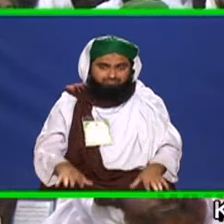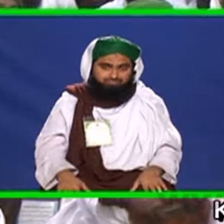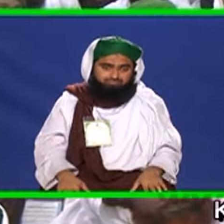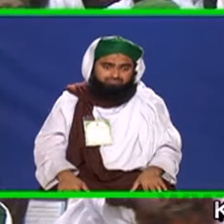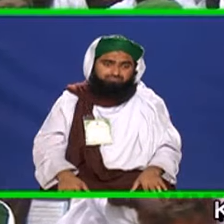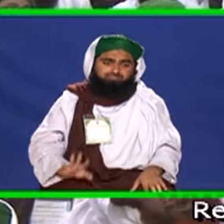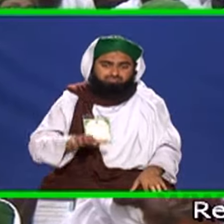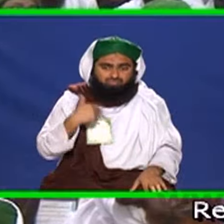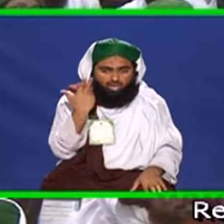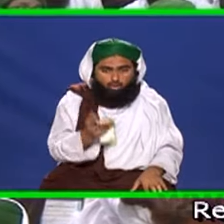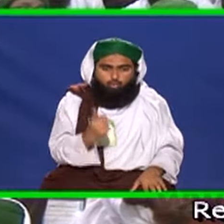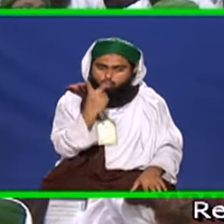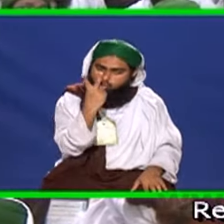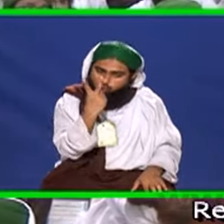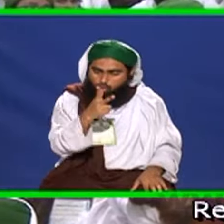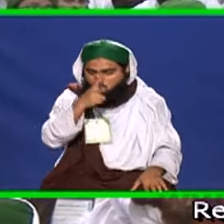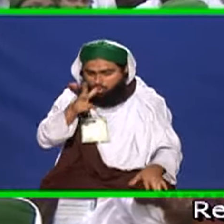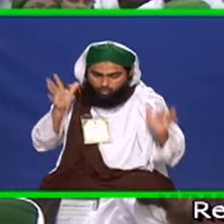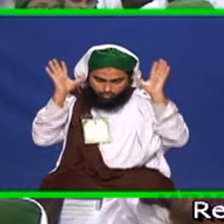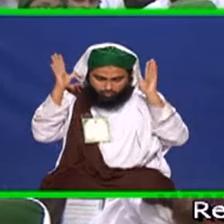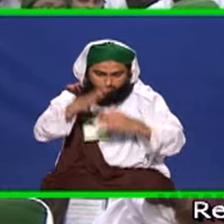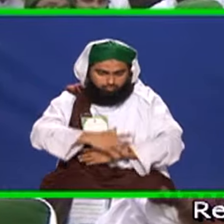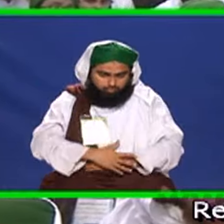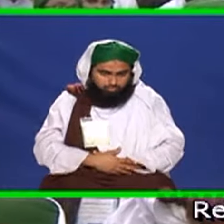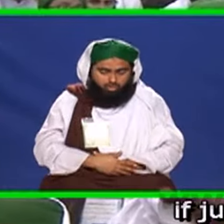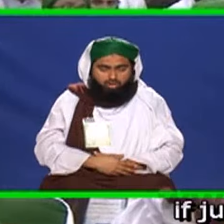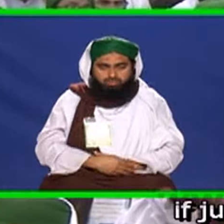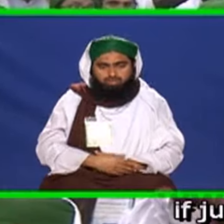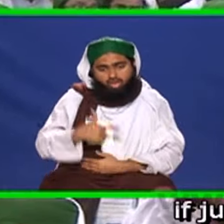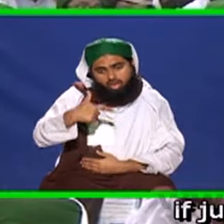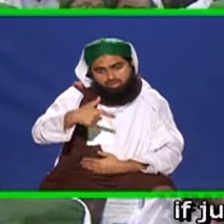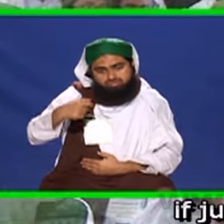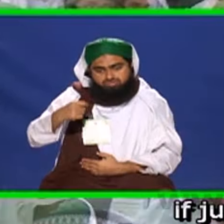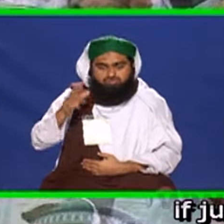ضرور تن کو. اور 2 رکعت آپ امامے کے ساتھ پڑھو گے تو